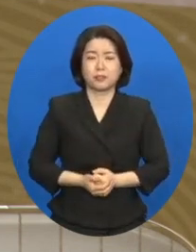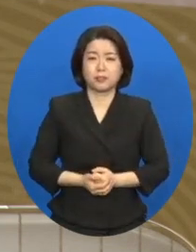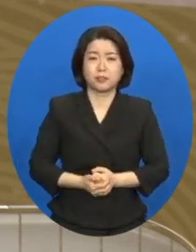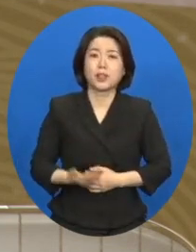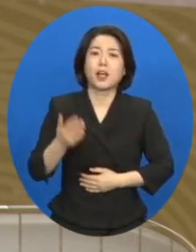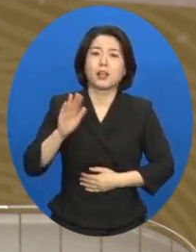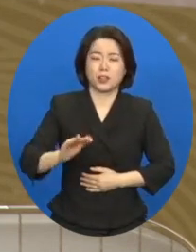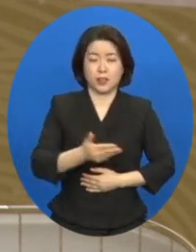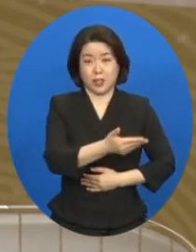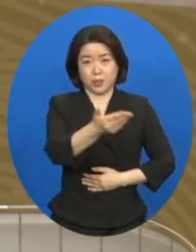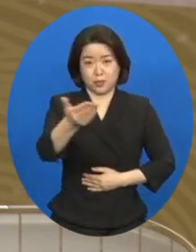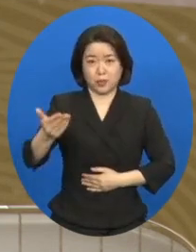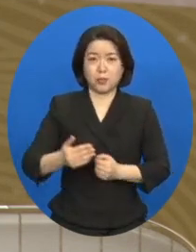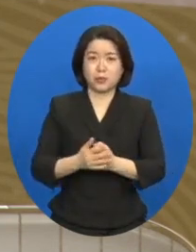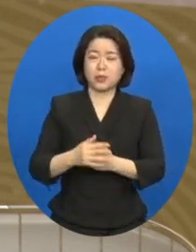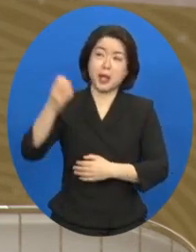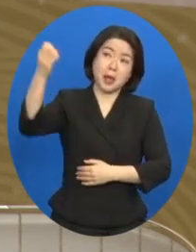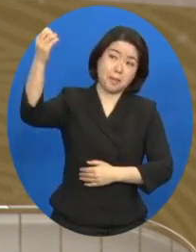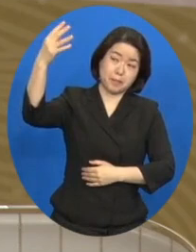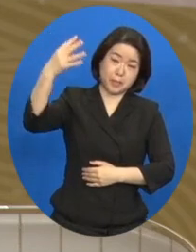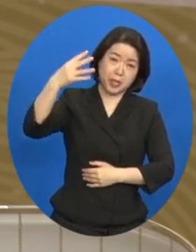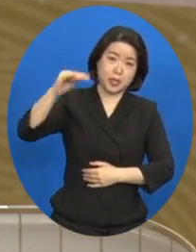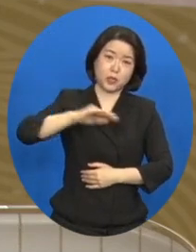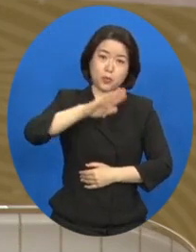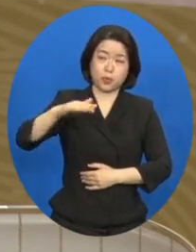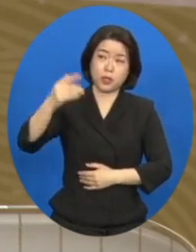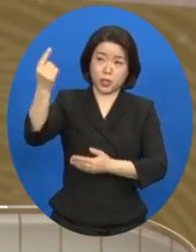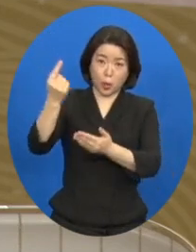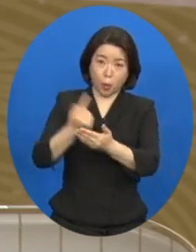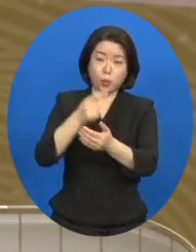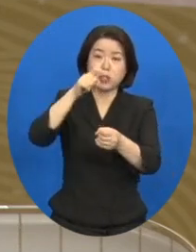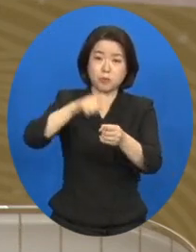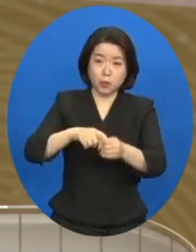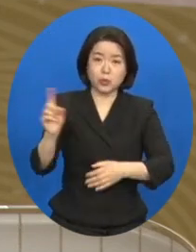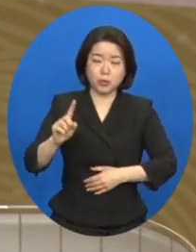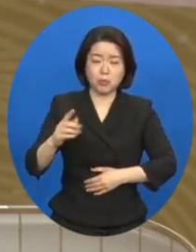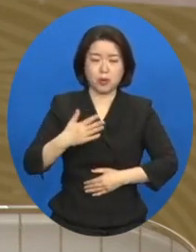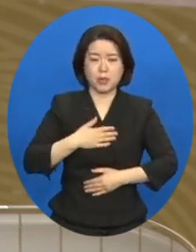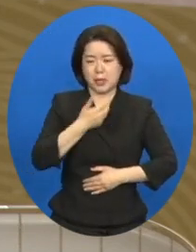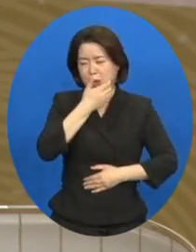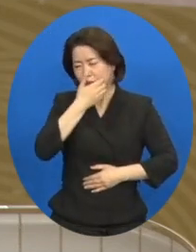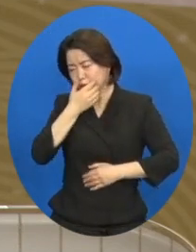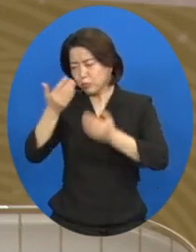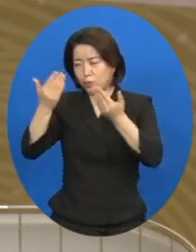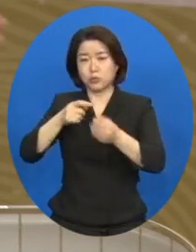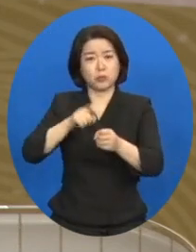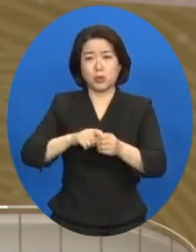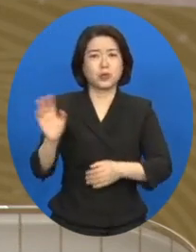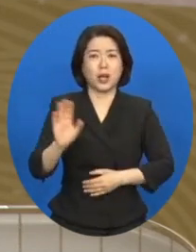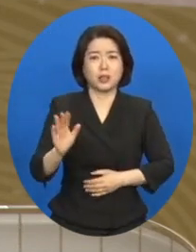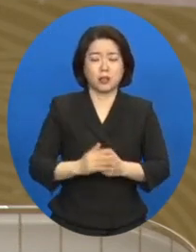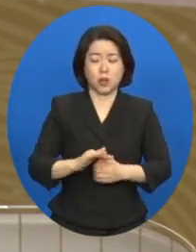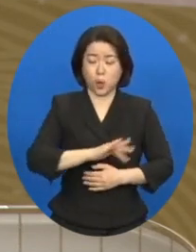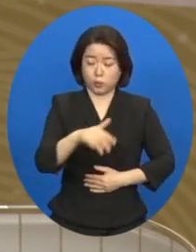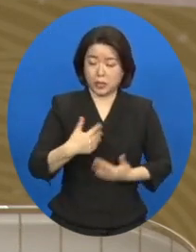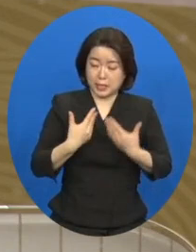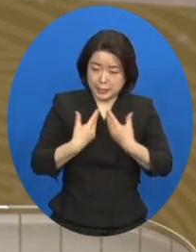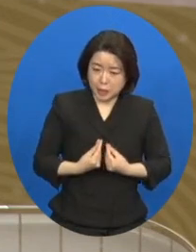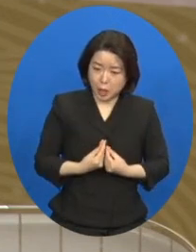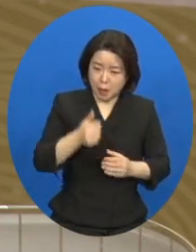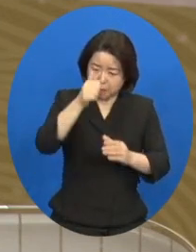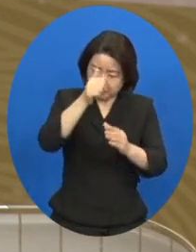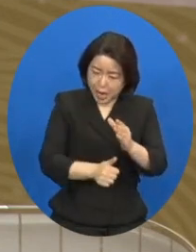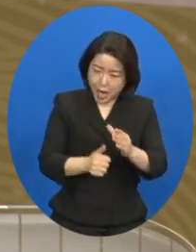그러나 여러분, 빛으로 예수님이 우리에게 오신 것은 우리를 부끄럽게 하려고, 우리를 절망에 빠뜨리려고